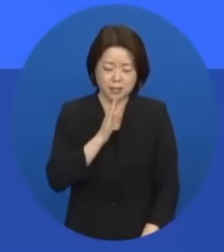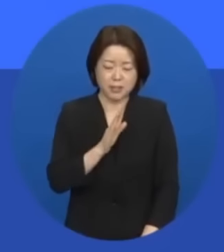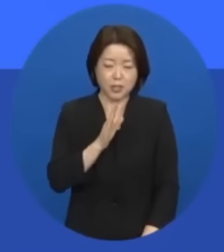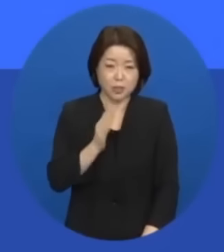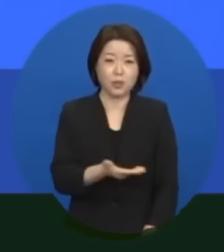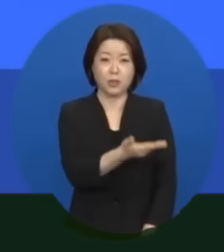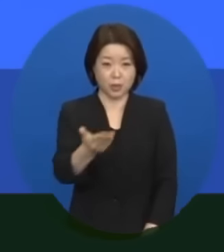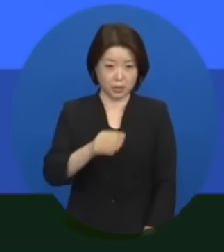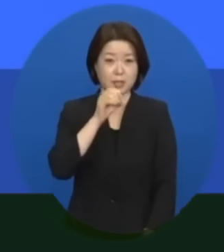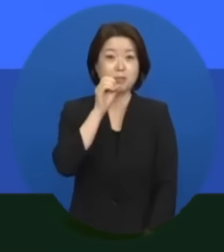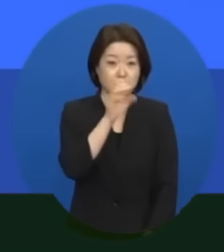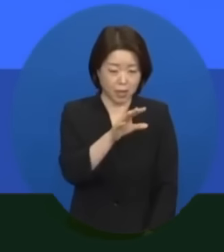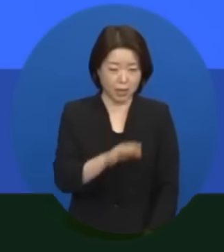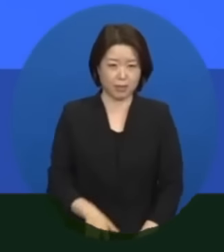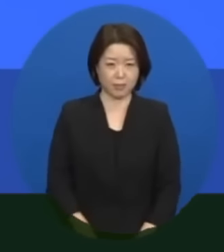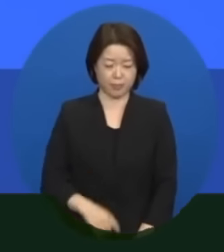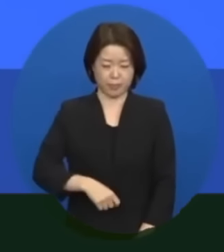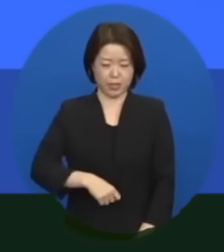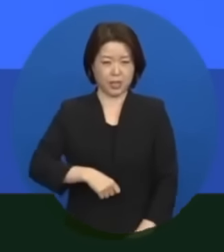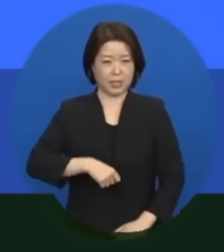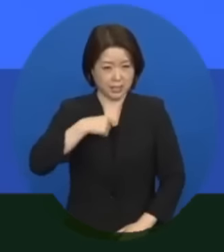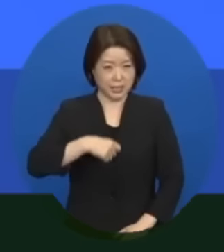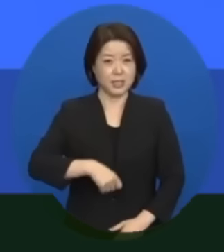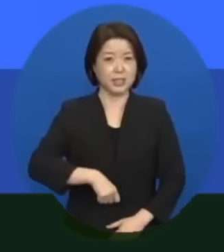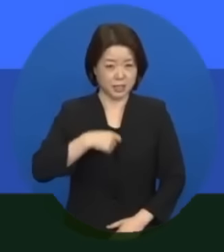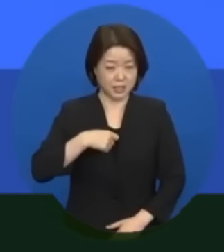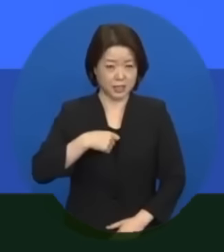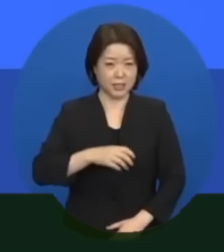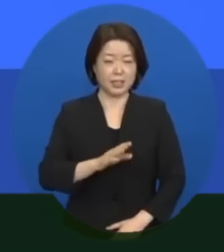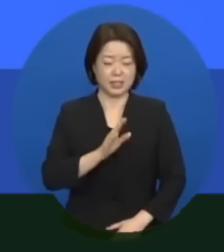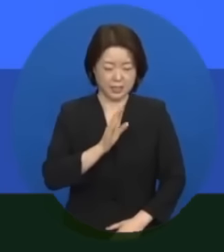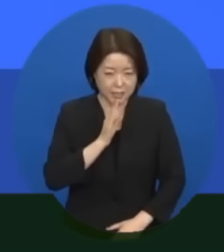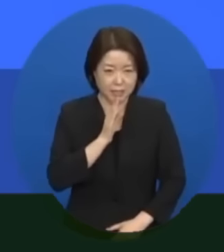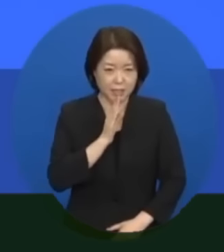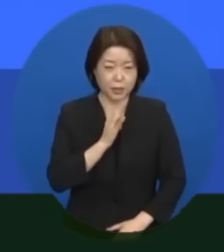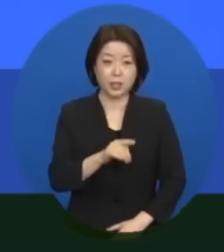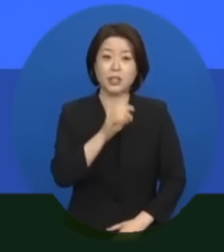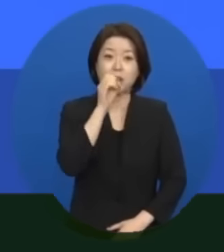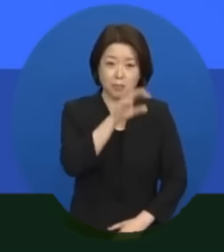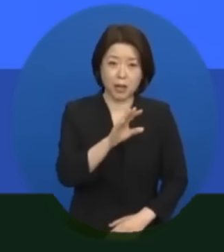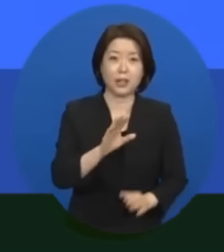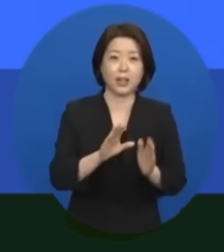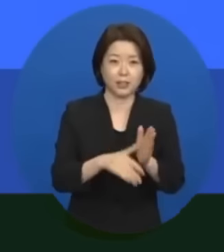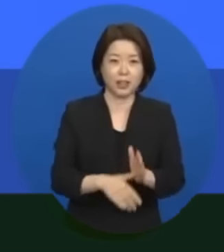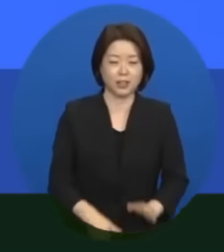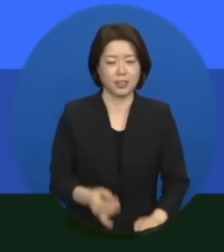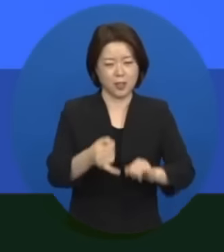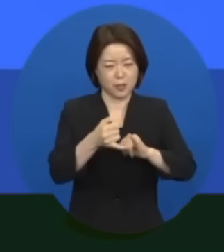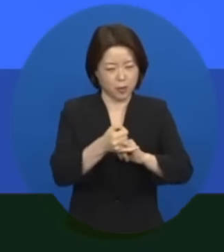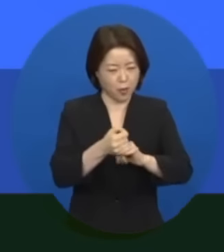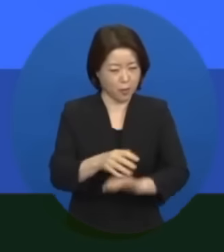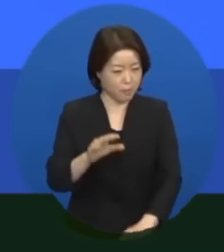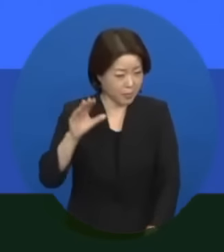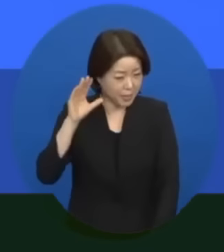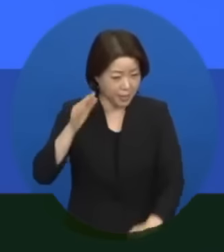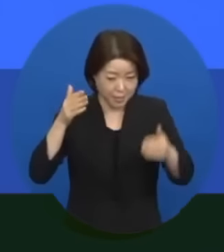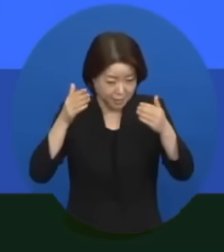이르노니 여러분 진실로 진실로 예수님께서 이렇게 말씀하실 때는 이건 진짜 꼭 귀담아 들어야 된다는